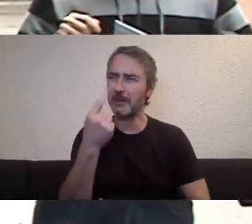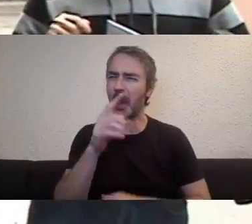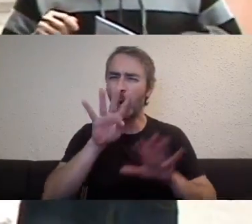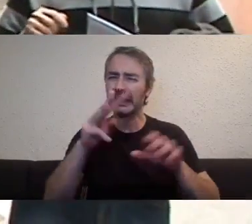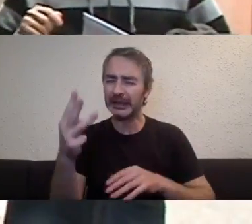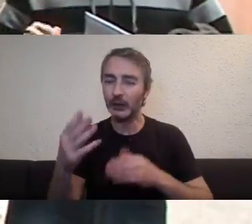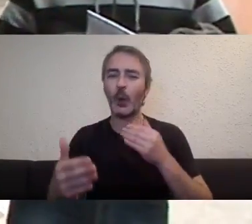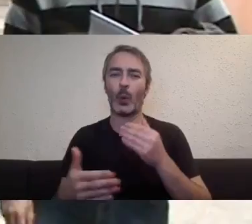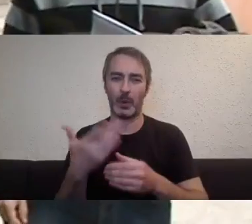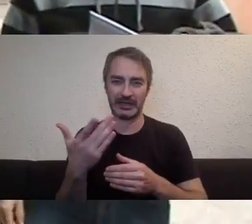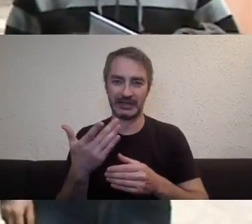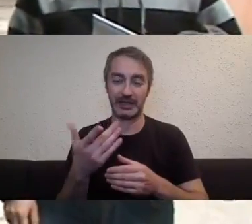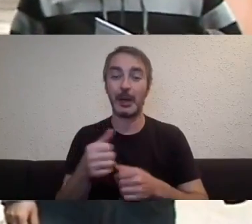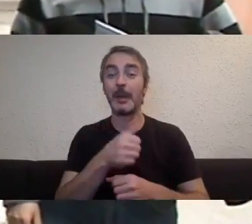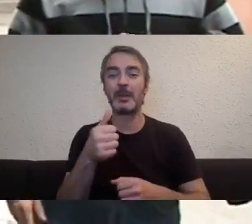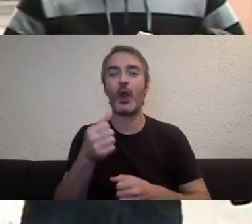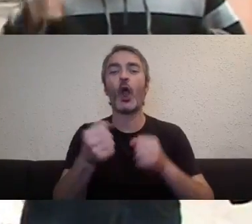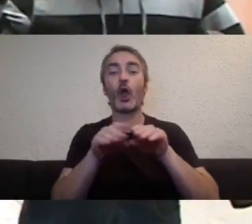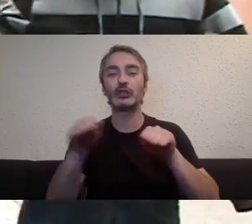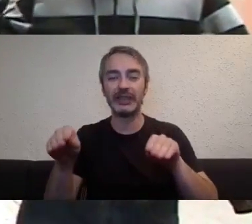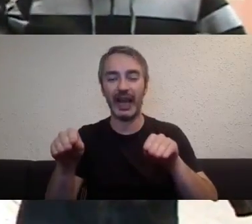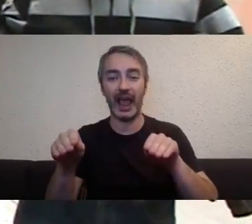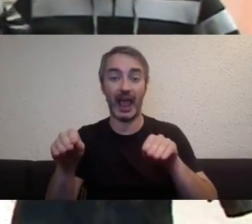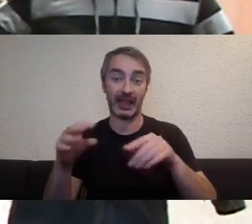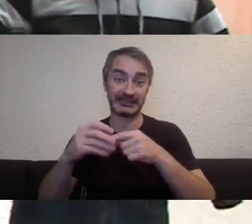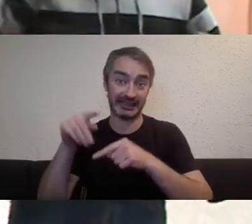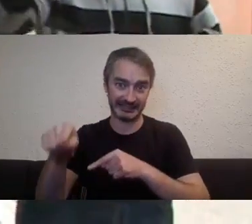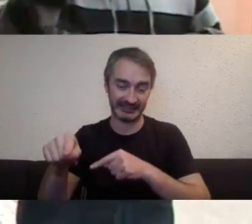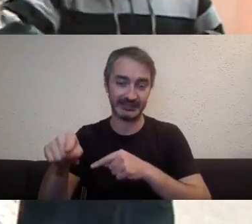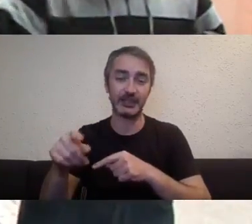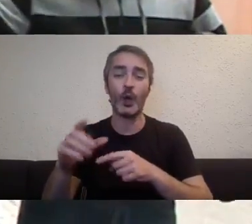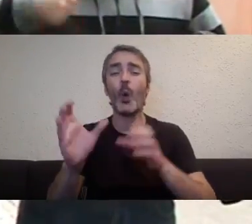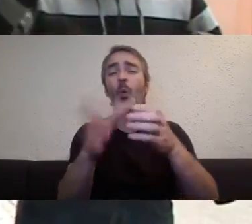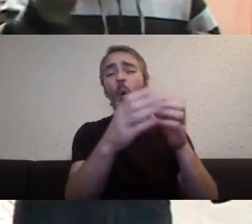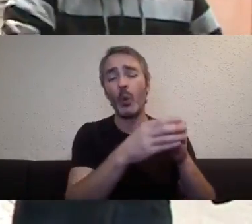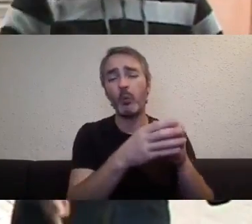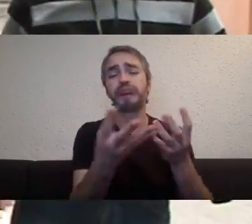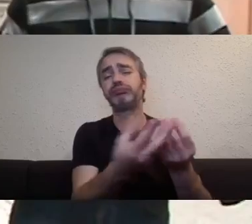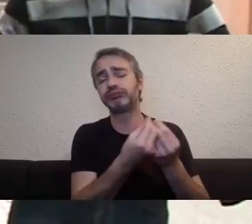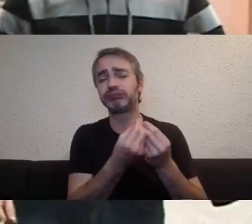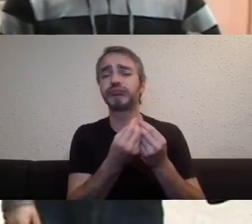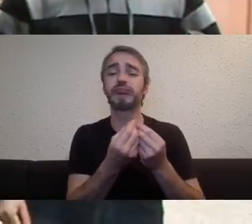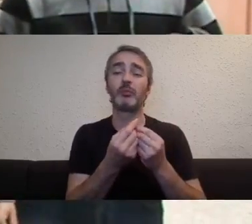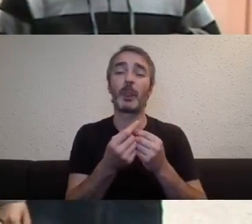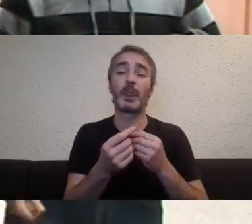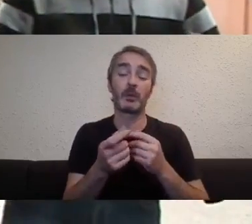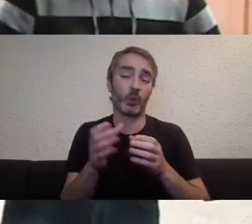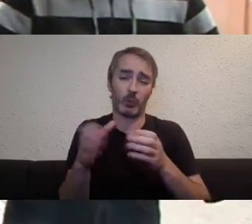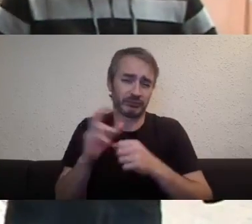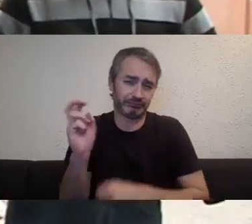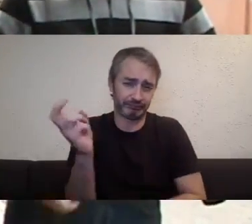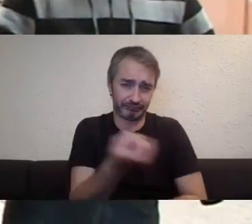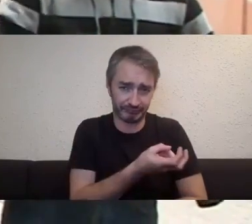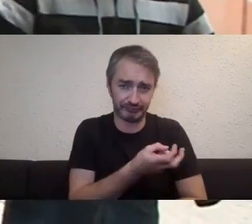llavors, que era el 93, por ahí, que es van fer cotxera juntament amb la gent de la Mandrágora, de la CJC, dels